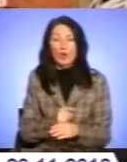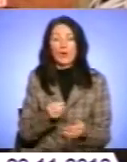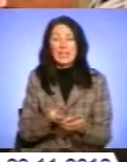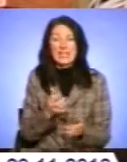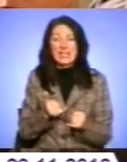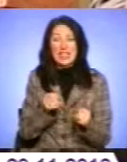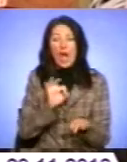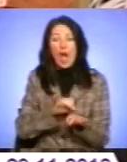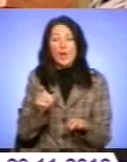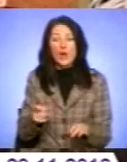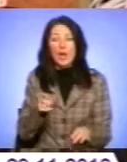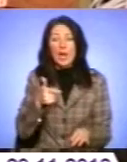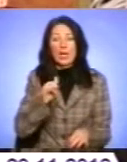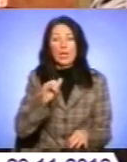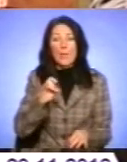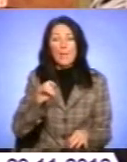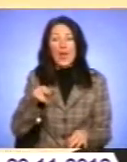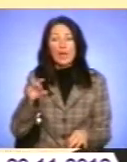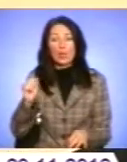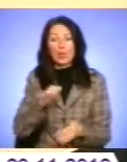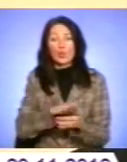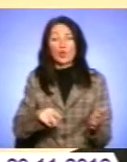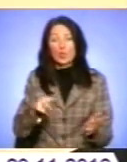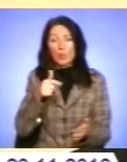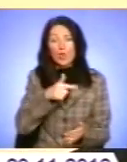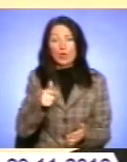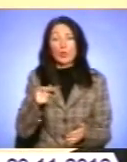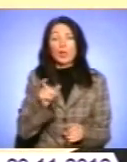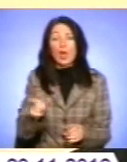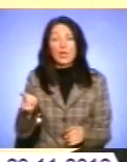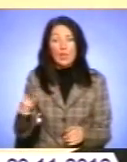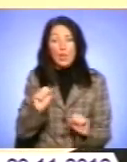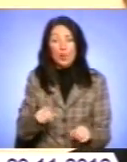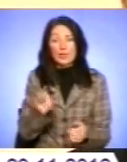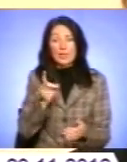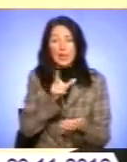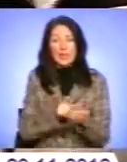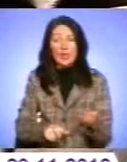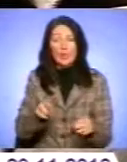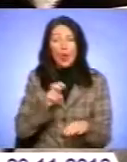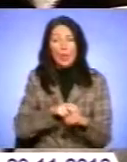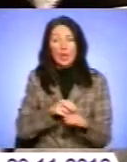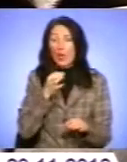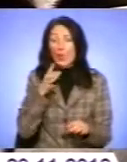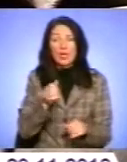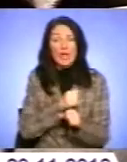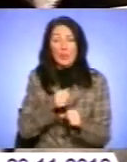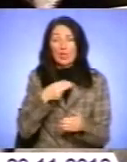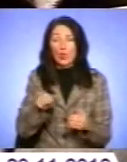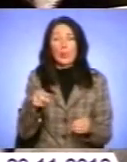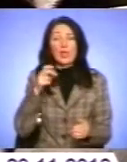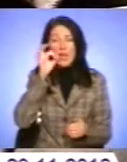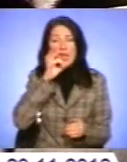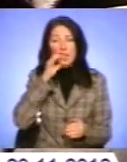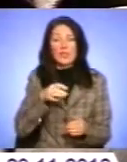гіпертонію. Тому впродовж листопада-грудня пацієнти можуть за рецептом лікаря у будь-якій аптеці придбати ліки від